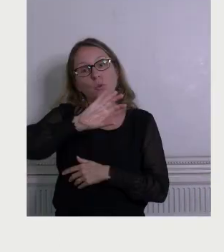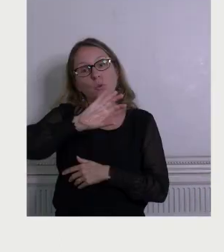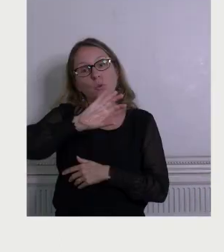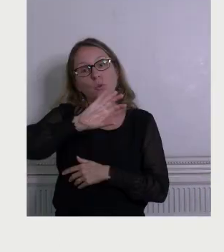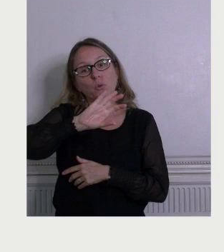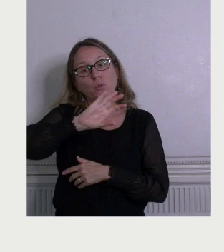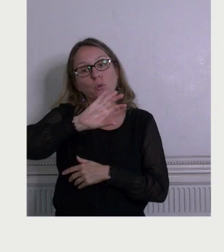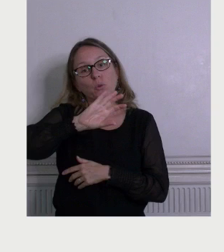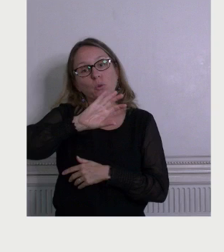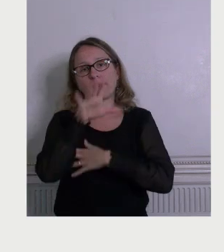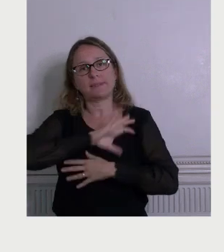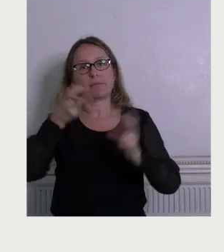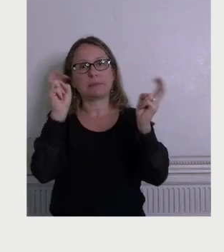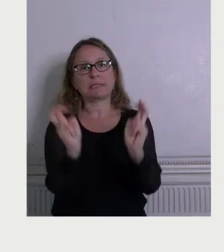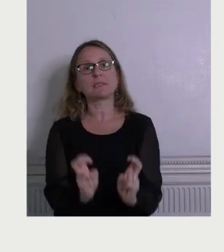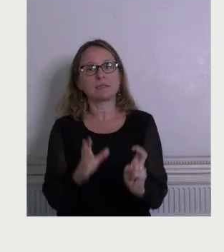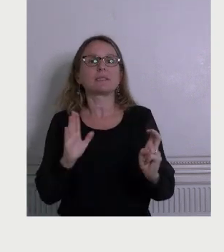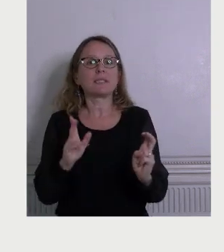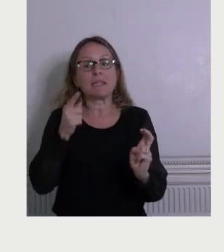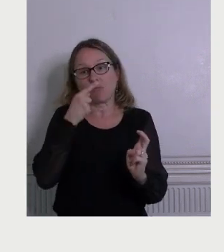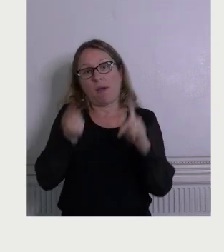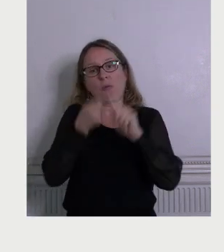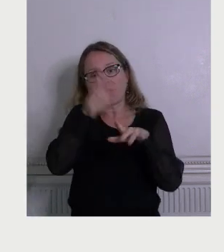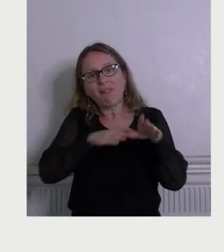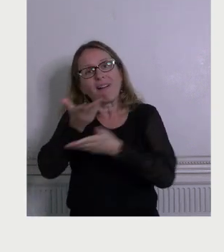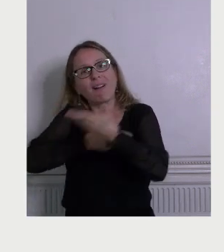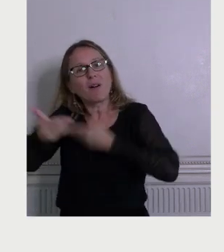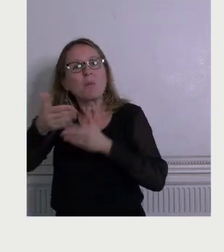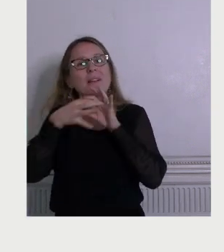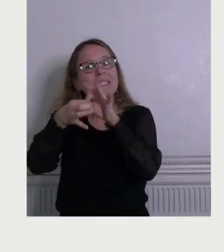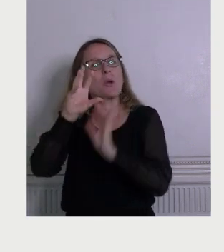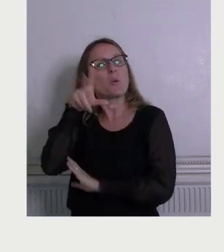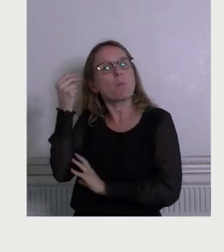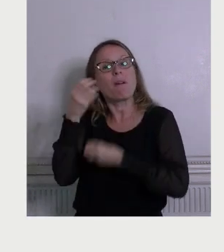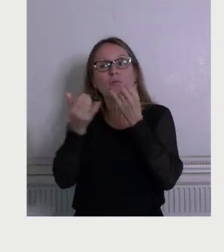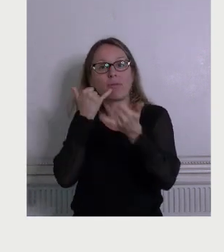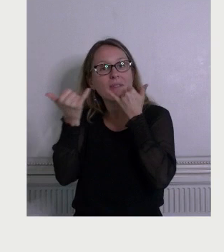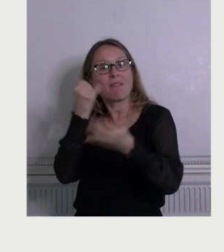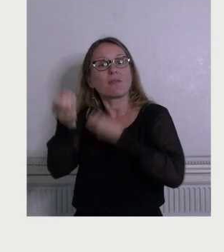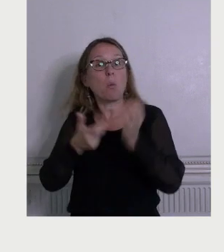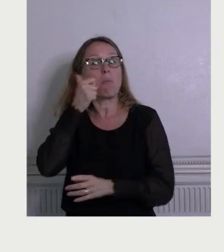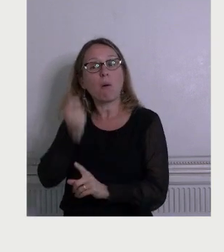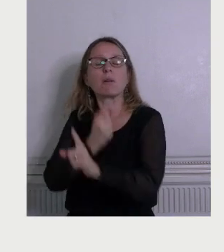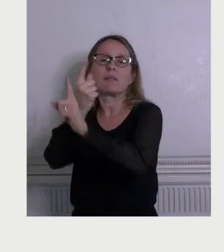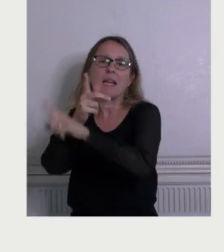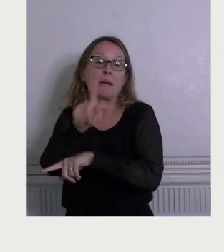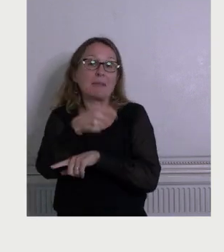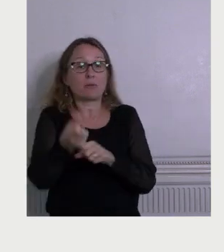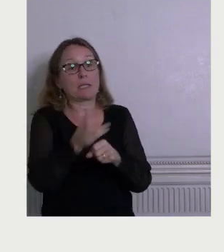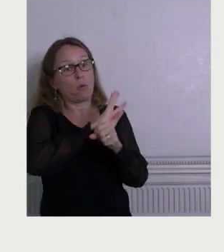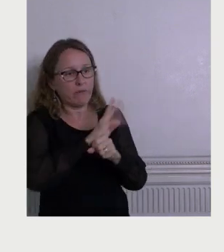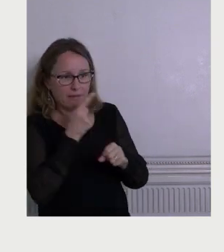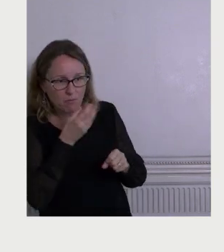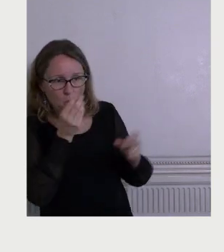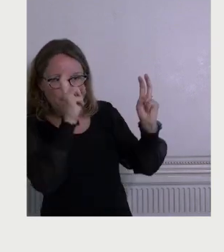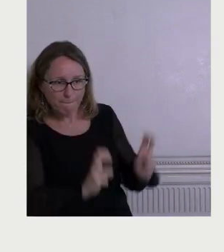avec la rationalisation de nos consommations. Et puis nous rechercherons des nouveaux approvisionnements en eau non potable pour les arrosages. C'est plus facile à dire qu'à faire, mais en tout